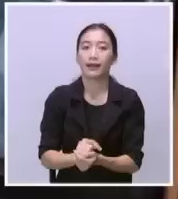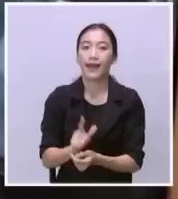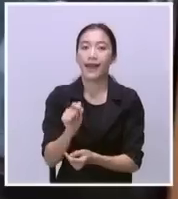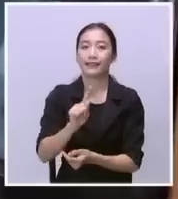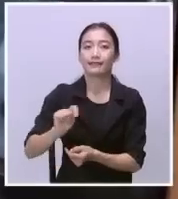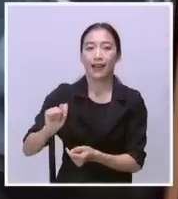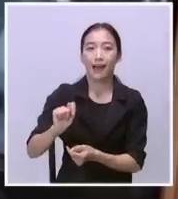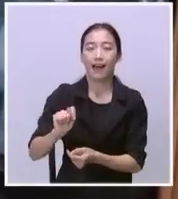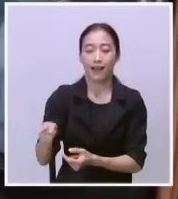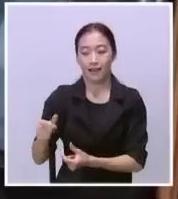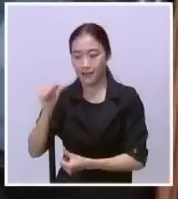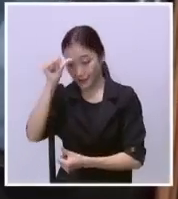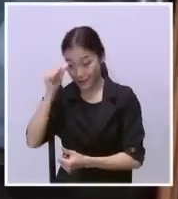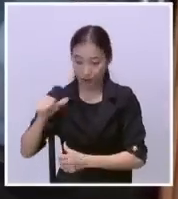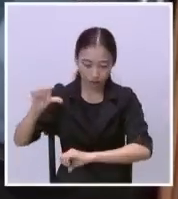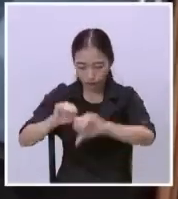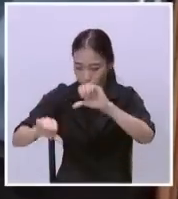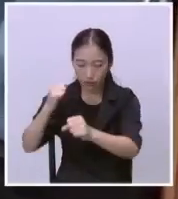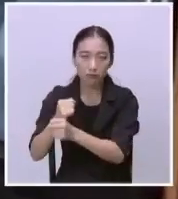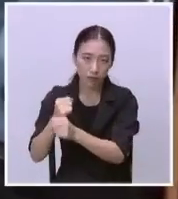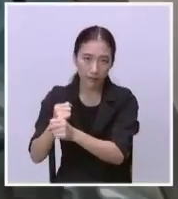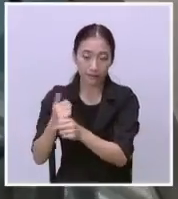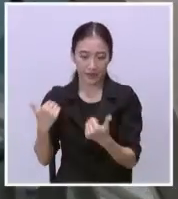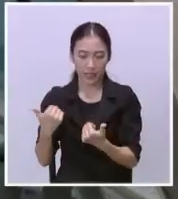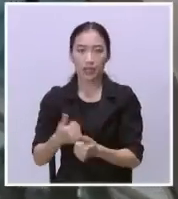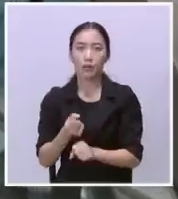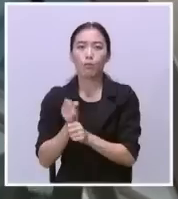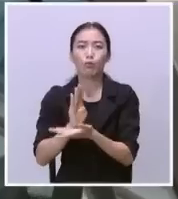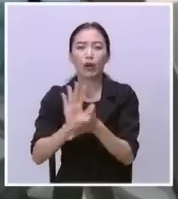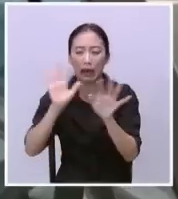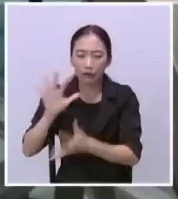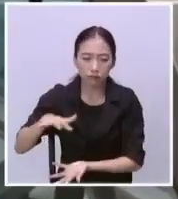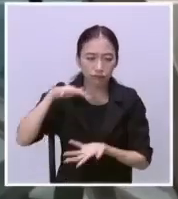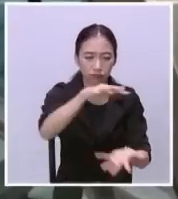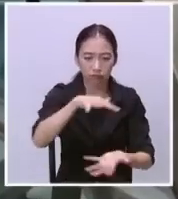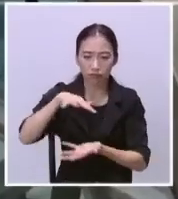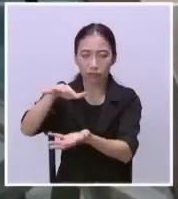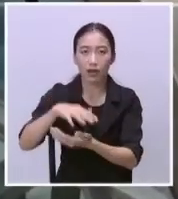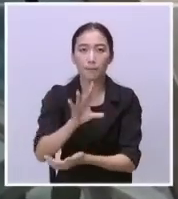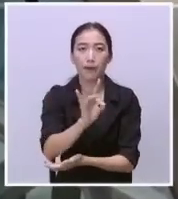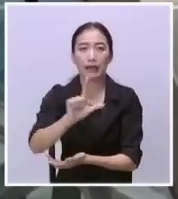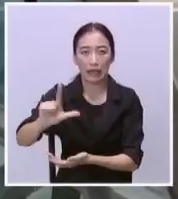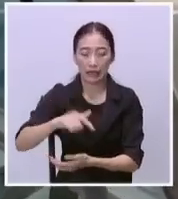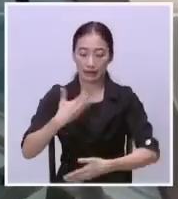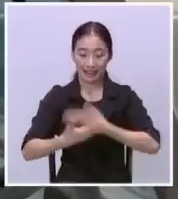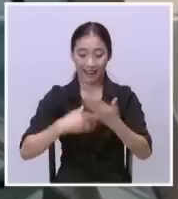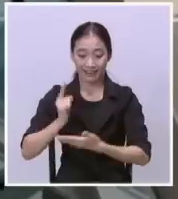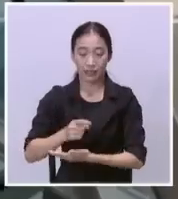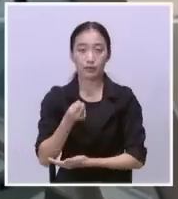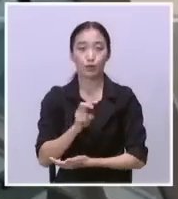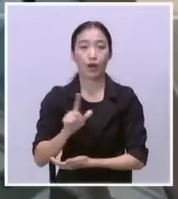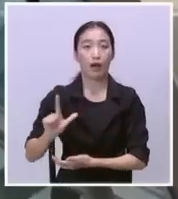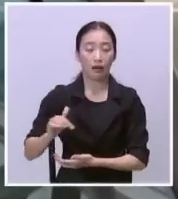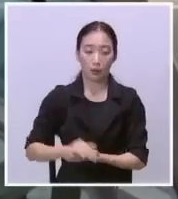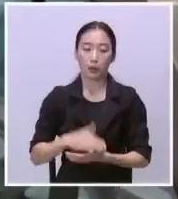จนถึงตอนนี้นะคะอินเดียบริจาควัคซีนไปแล้ว8ล้านโดสขายไปเกือบ52ล้านโดสให้กับ75ประเทศค่ะ